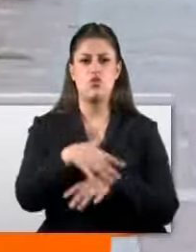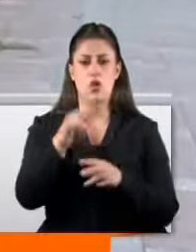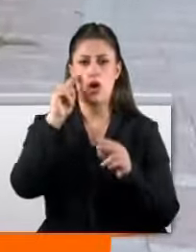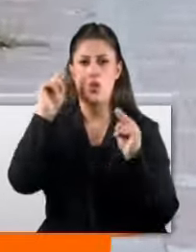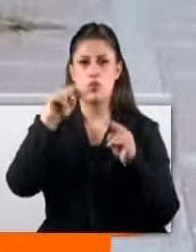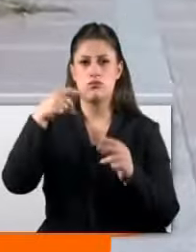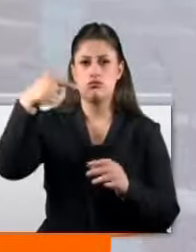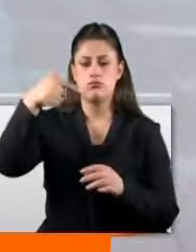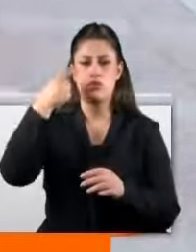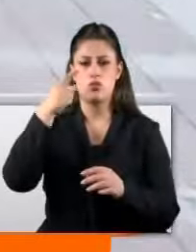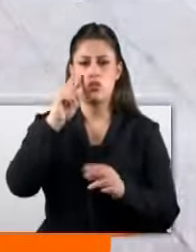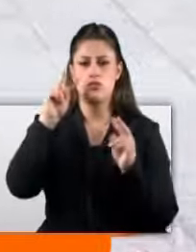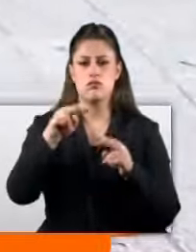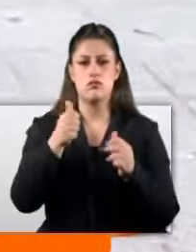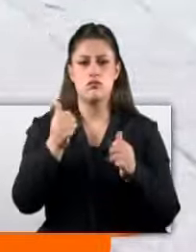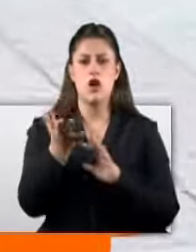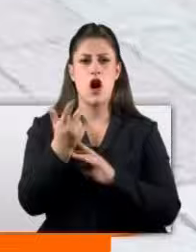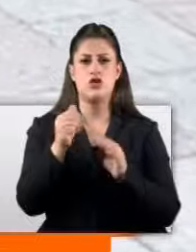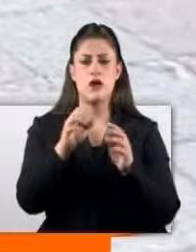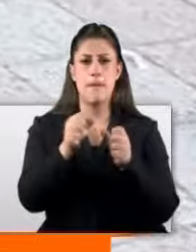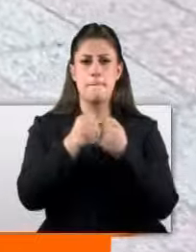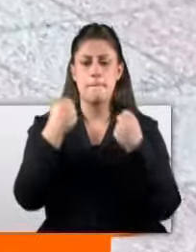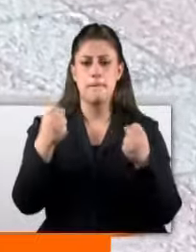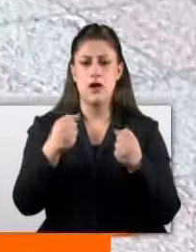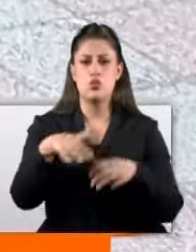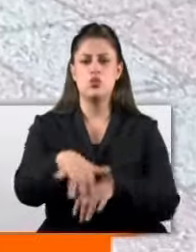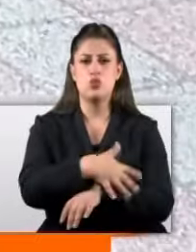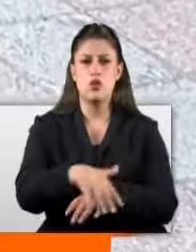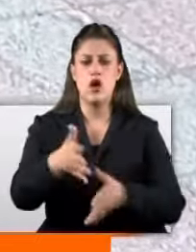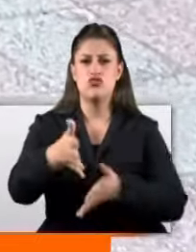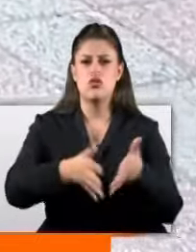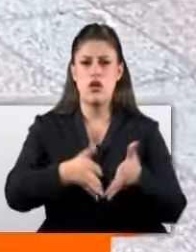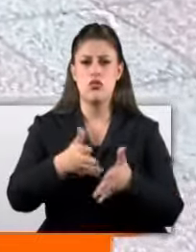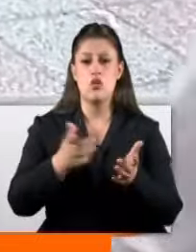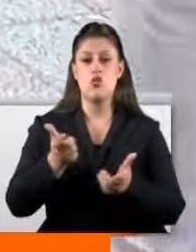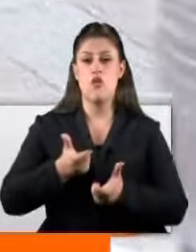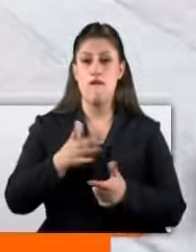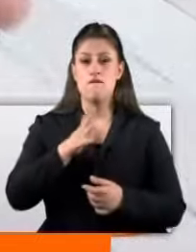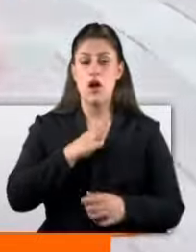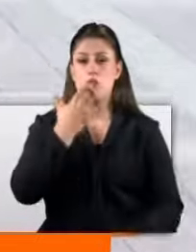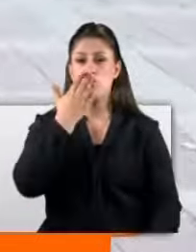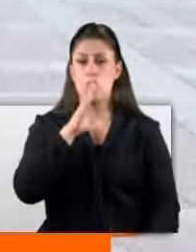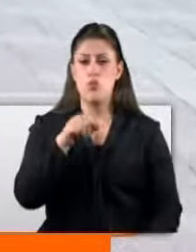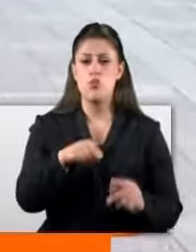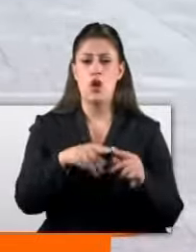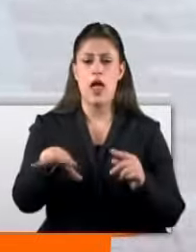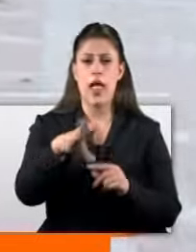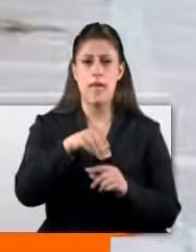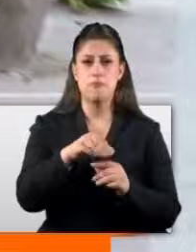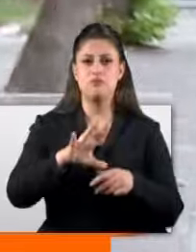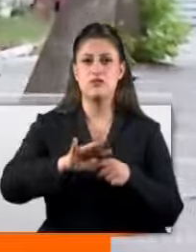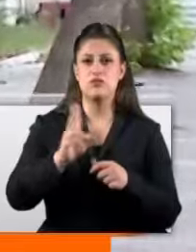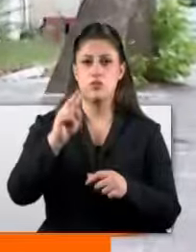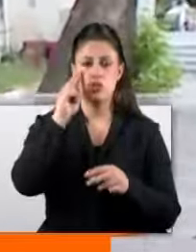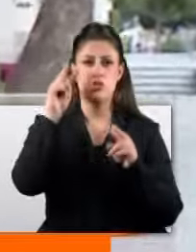gibi görebiliyorum. Kaç penceresi var, sokağı, caddesi, güvenliği var mı yok mu? Bunların hepsini hırsızlar da görebiliyor